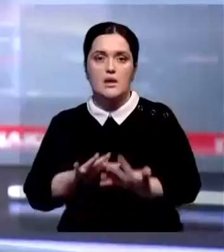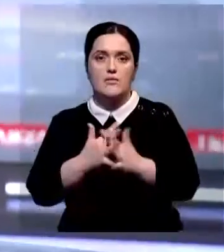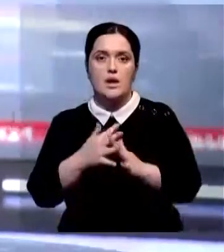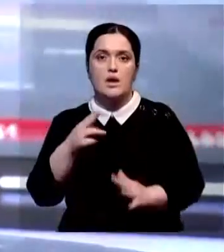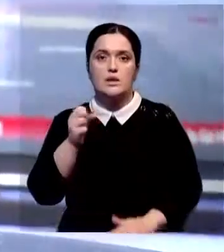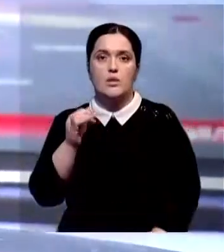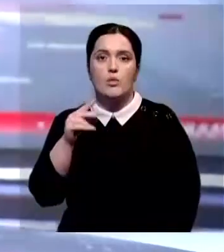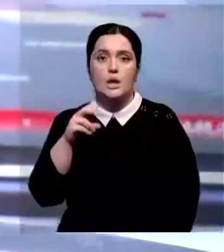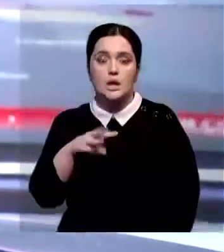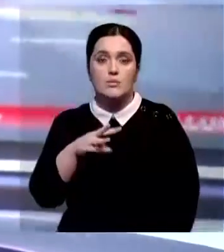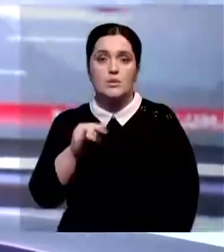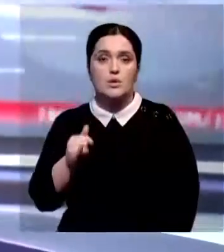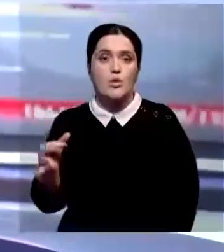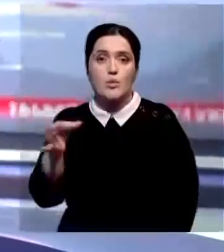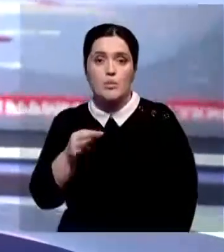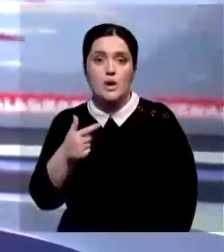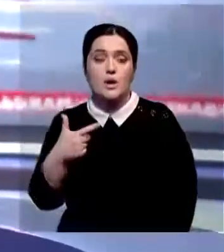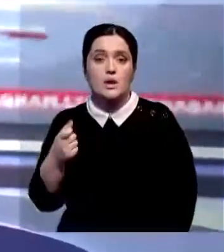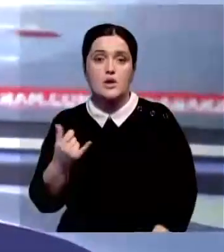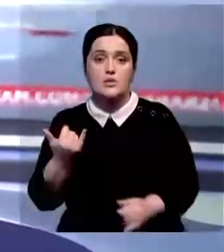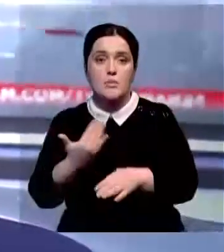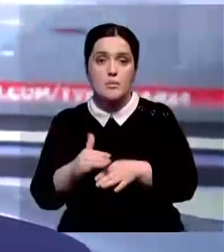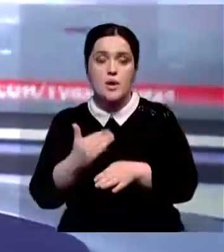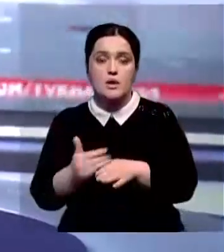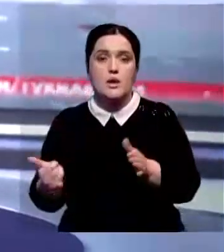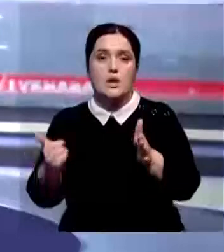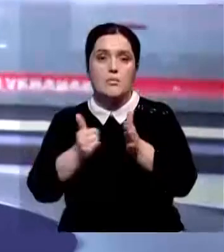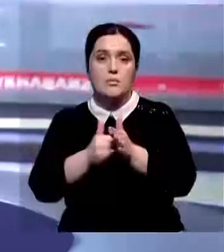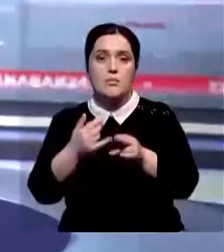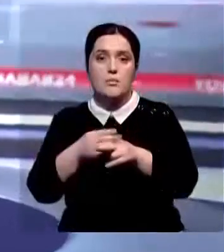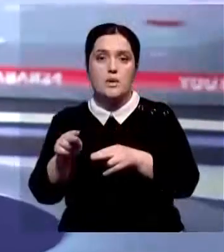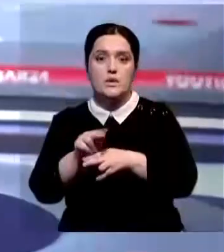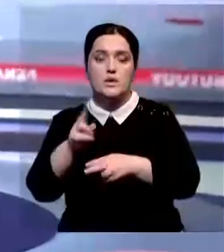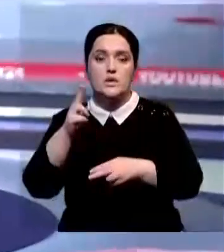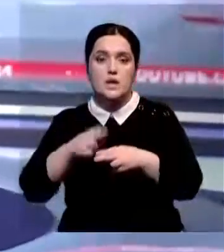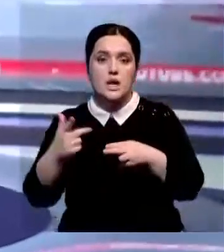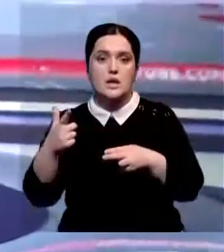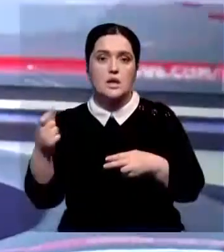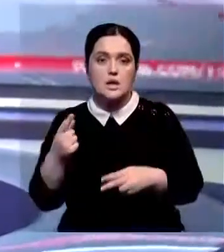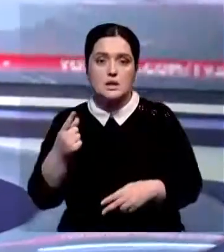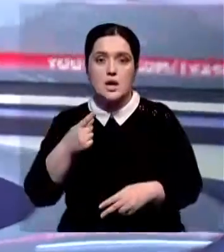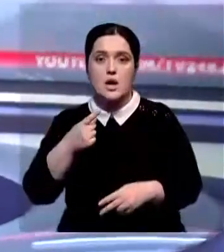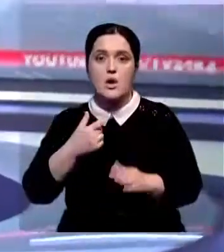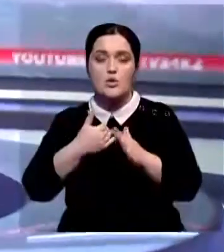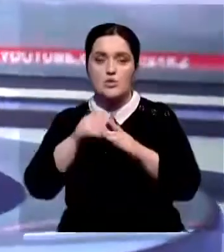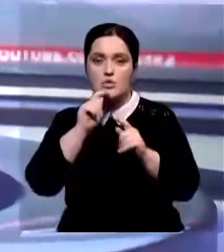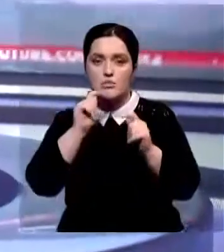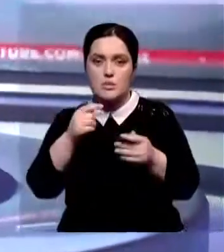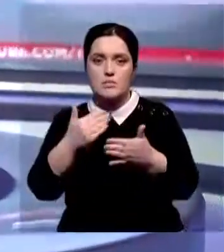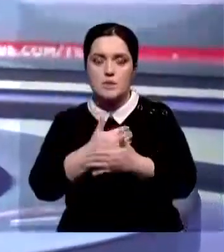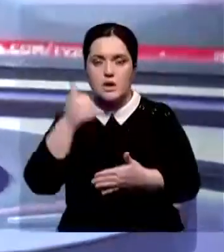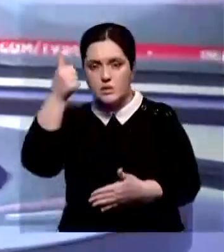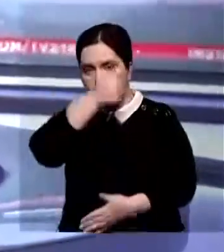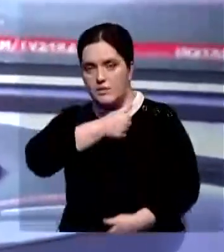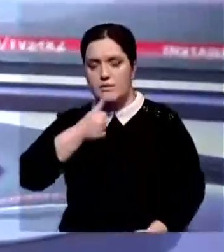Село Даулет Мангыстауской области провели газ. Сейчас идет поэтапное подключение домов. Монтажные работы завершены. Газификация, говорят сельчане,